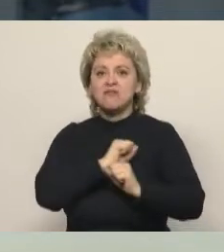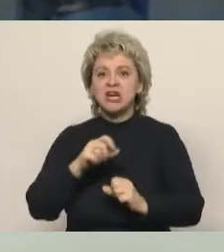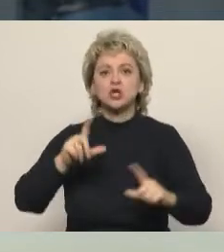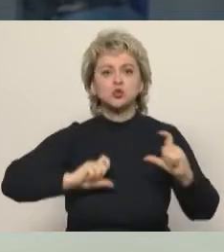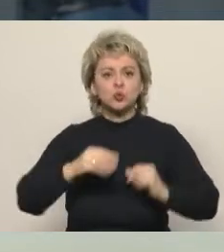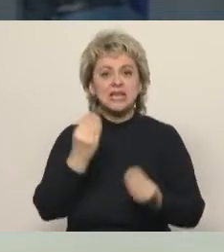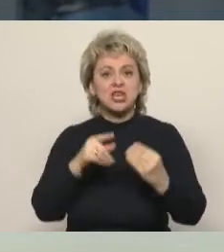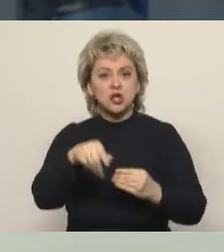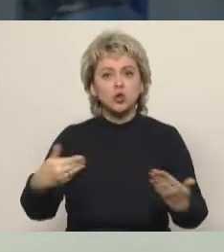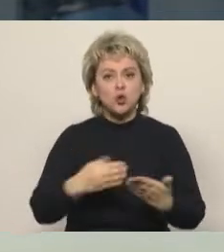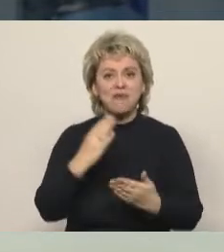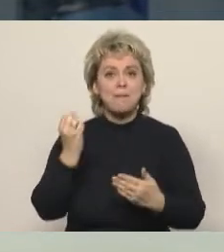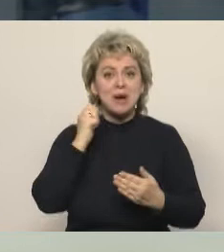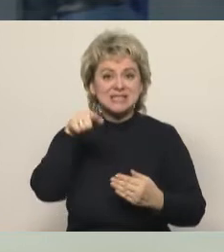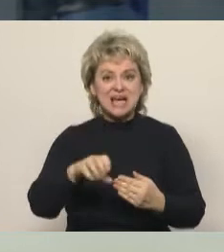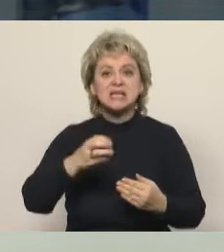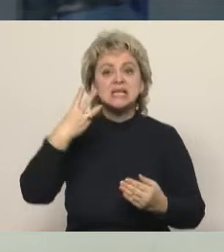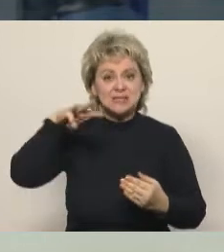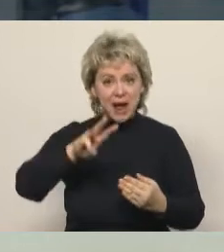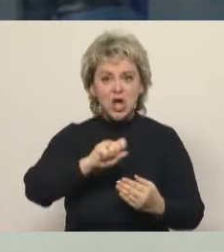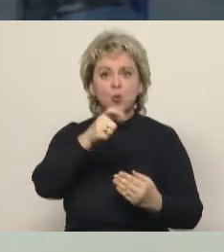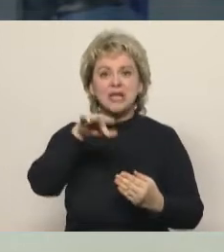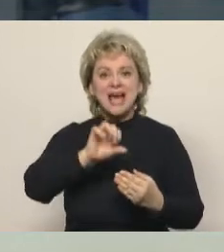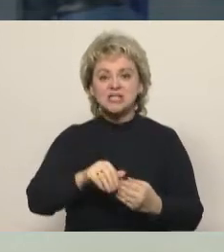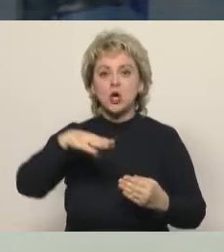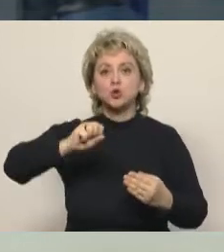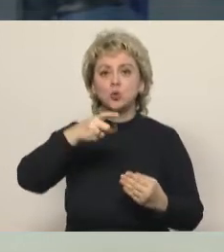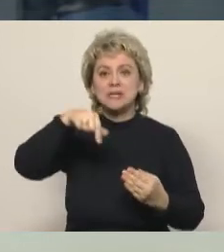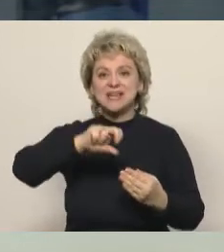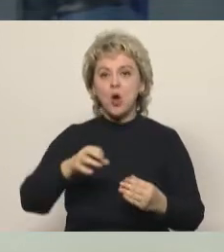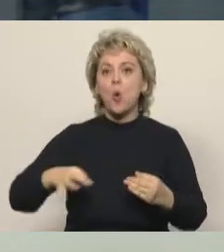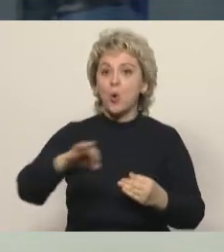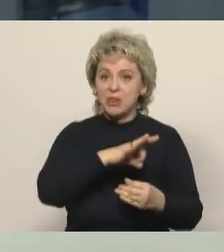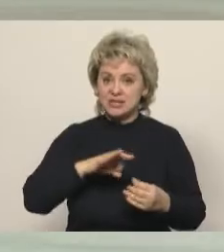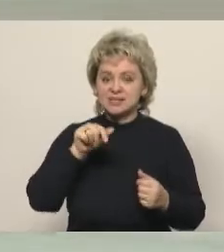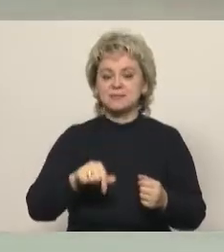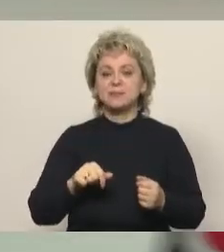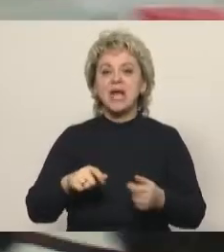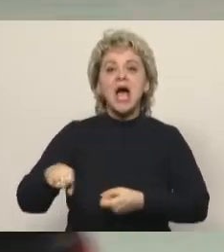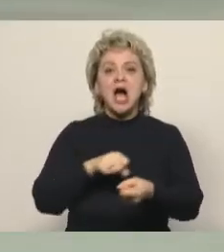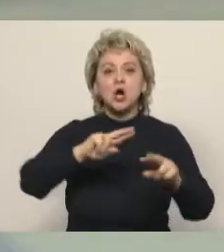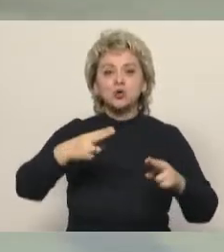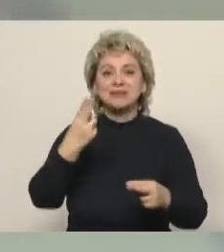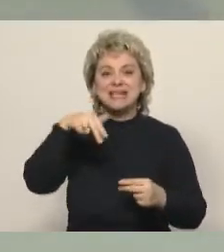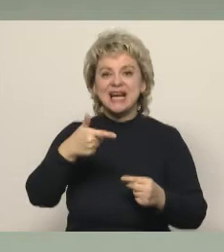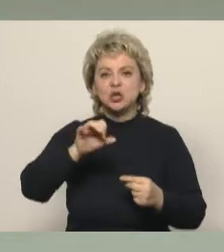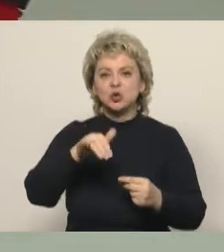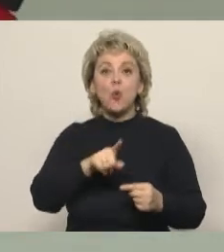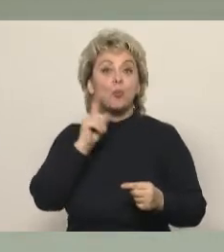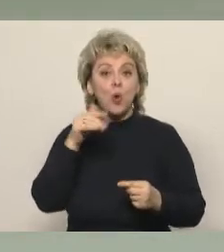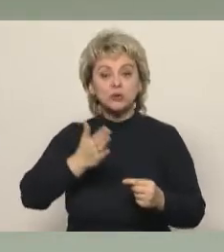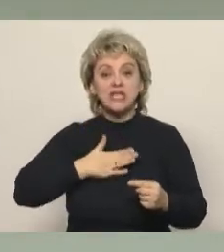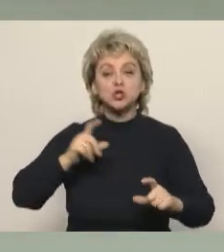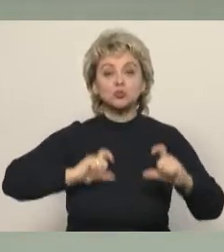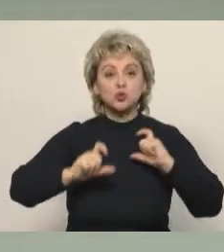студенты сразятся в Новомосковске с командами Смоленска, Ульяновска и Тульской области. Хоккейный клуб ДГТУ довольно молод.